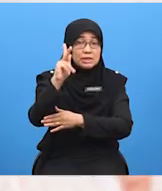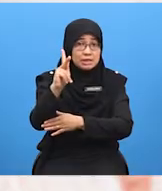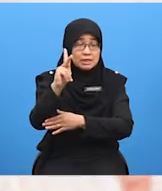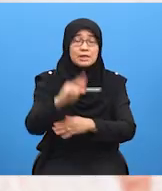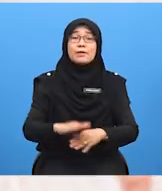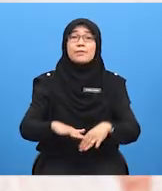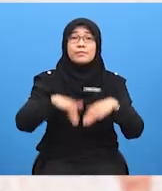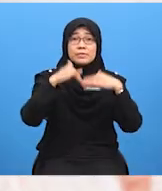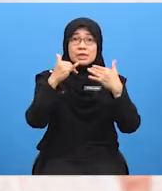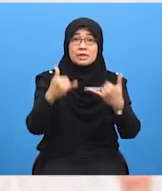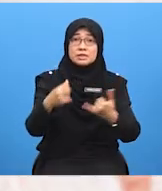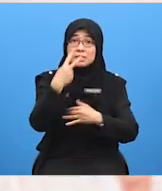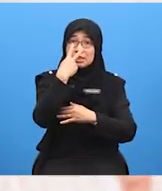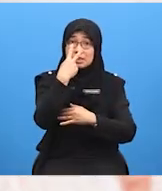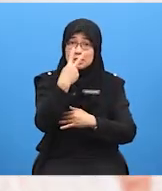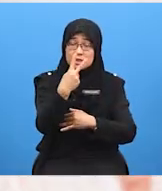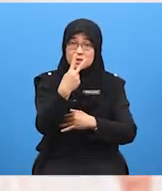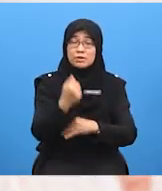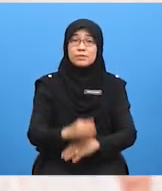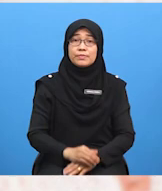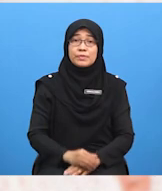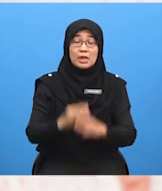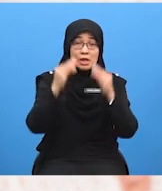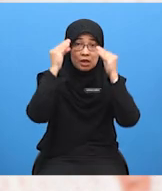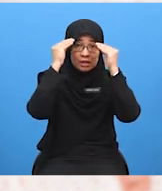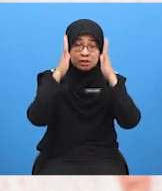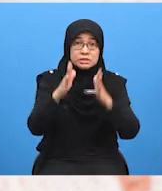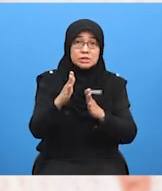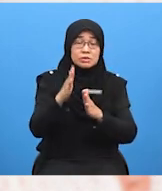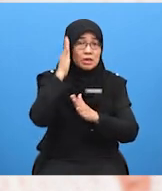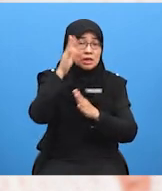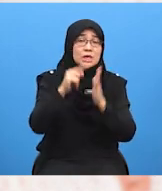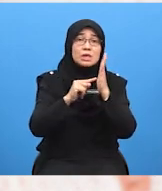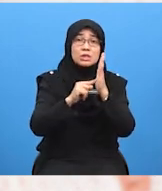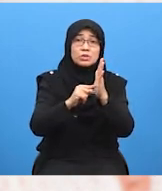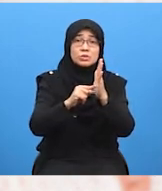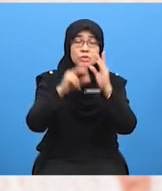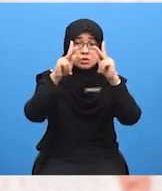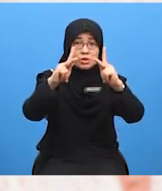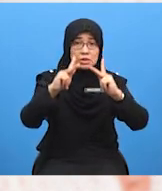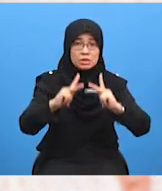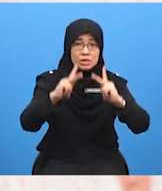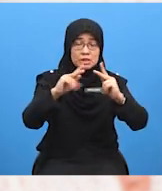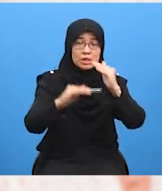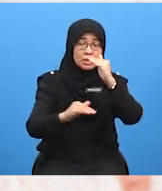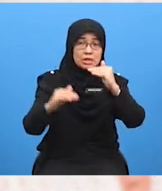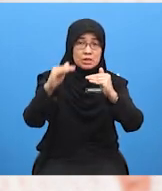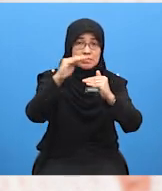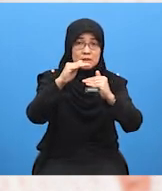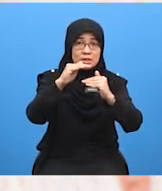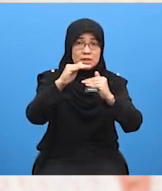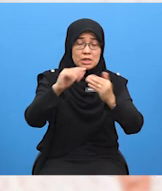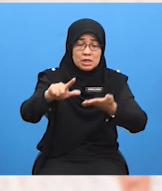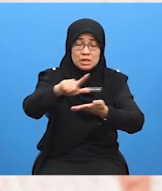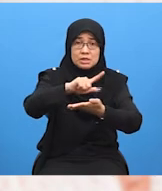Baiklah murid, untuk video ini, cikgu akan menunjukkan kaedah membina litar simulasi